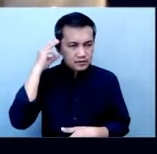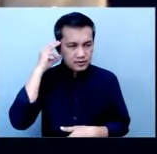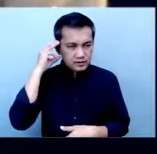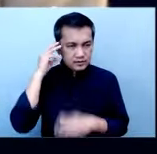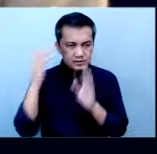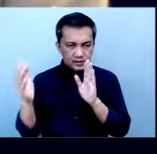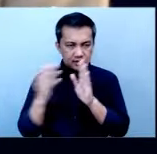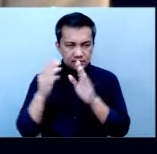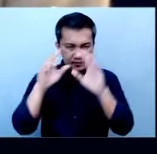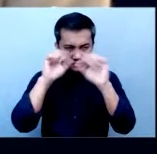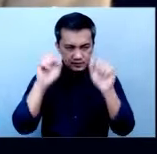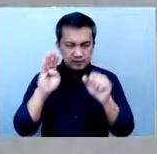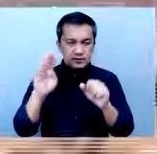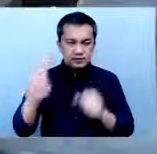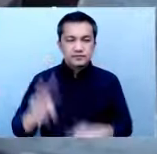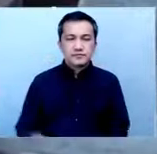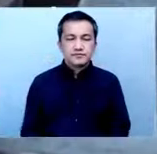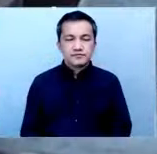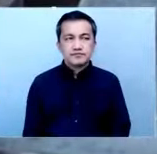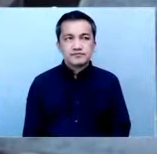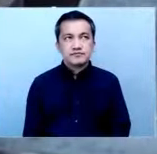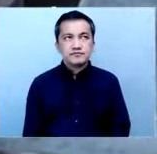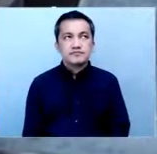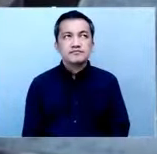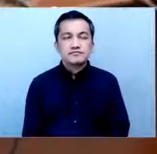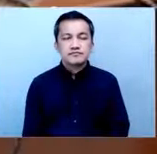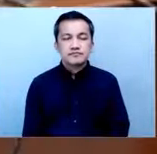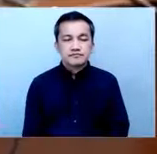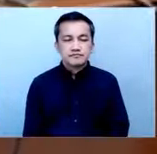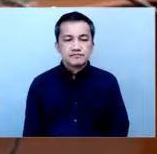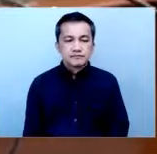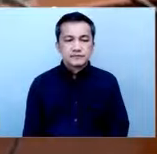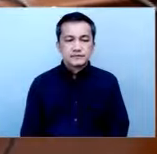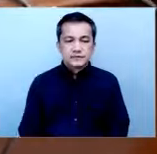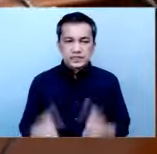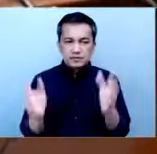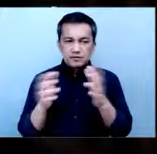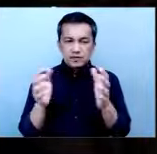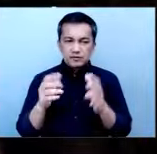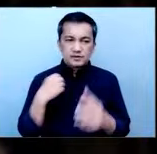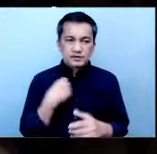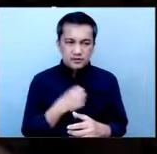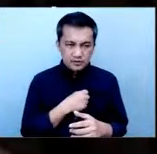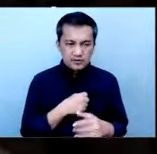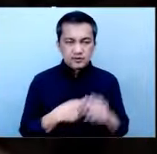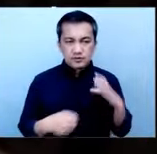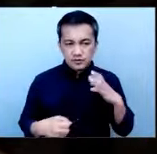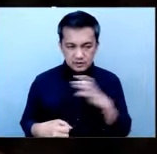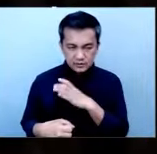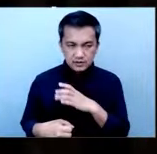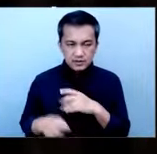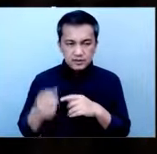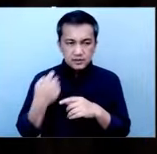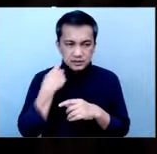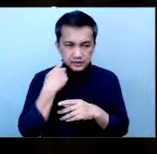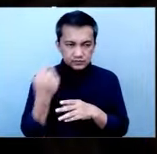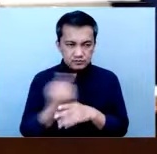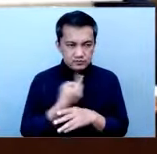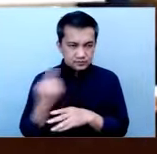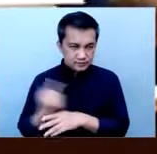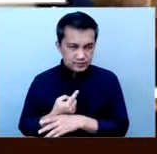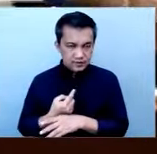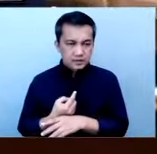ni Pangulong Bongbong Marcos. Naging mainit ang sagutan ng ilang senador at mga kongresista nitong mga nagdaang